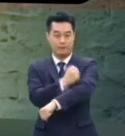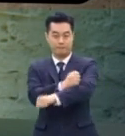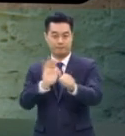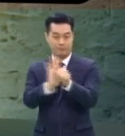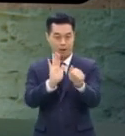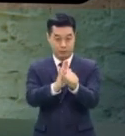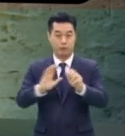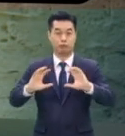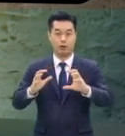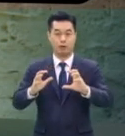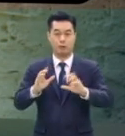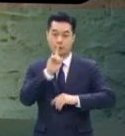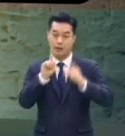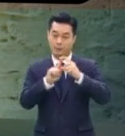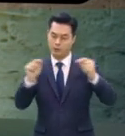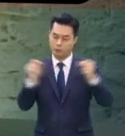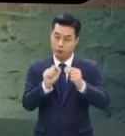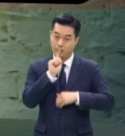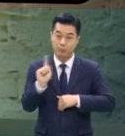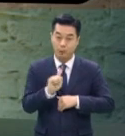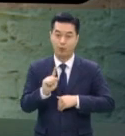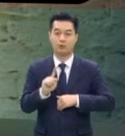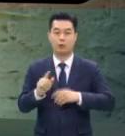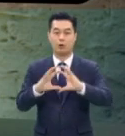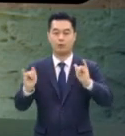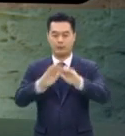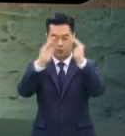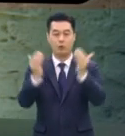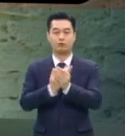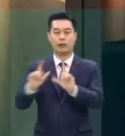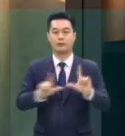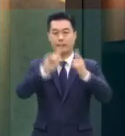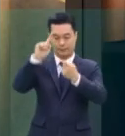한마디로 국민 모두가 사람다운 삶을 누리는 국가입니다